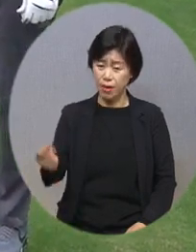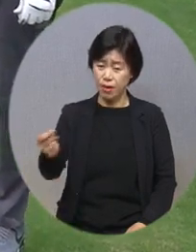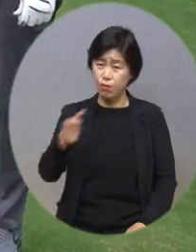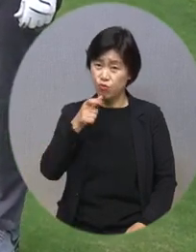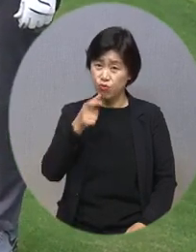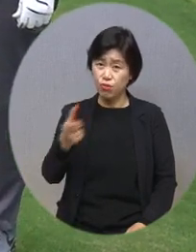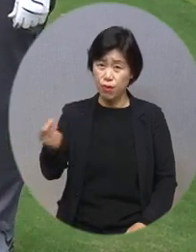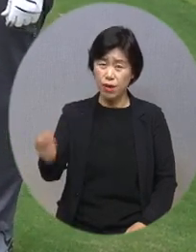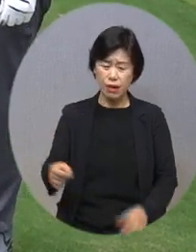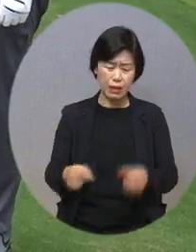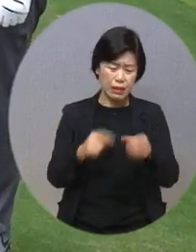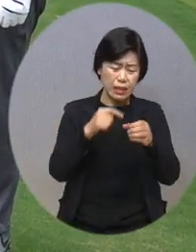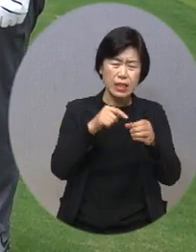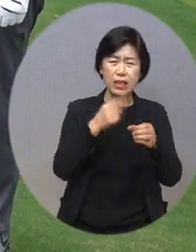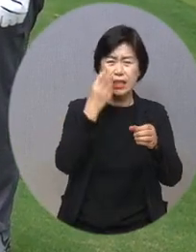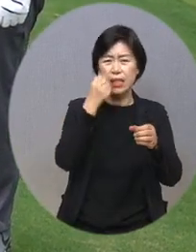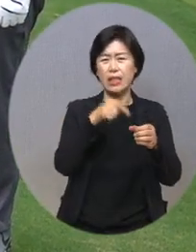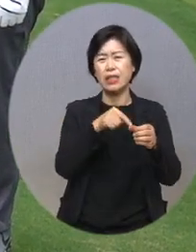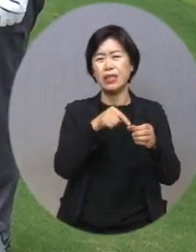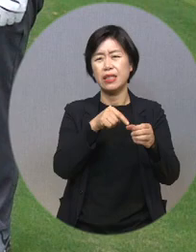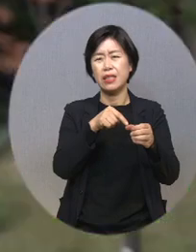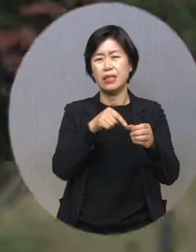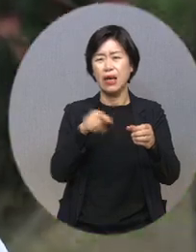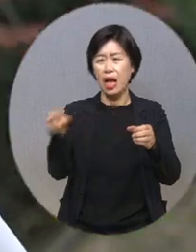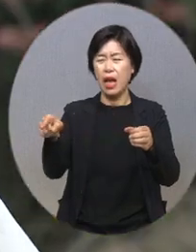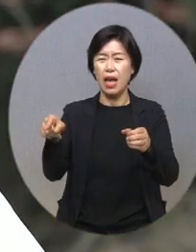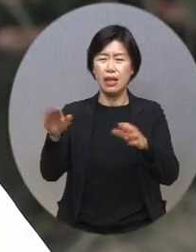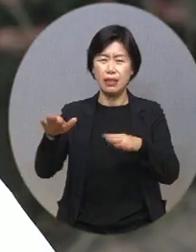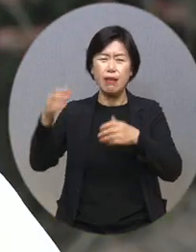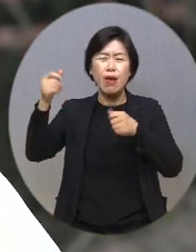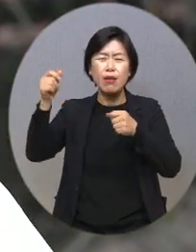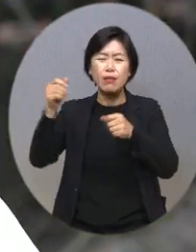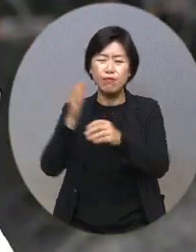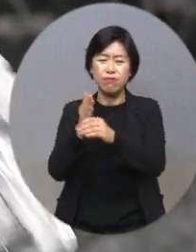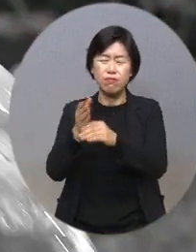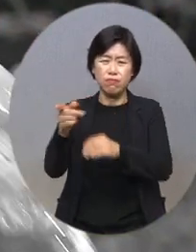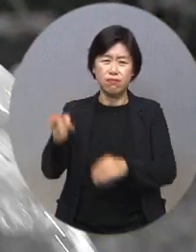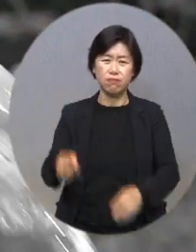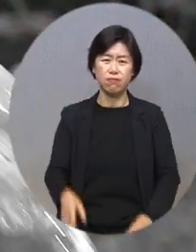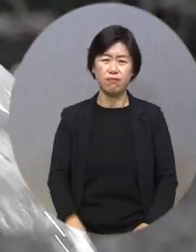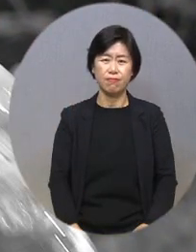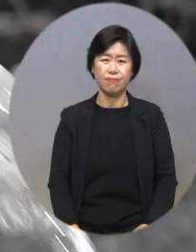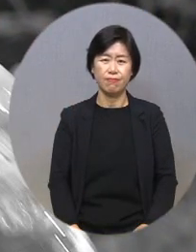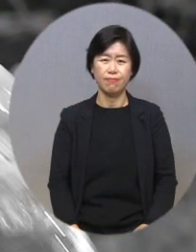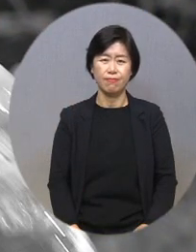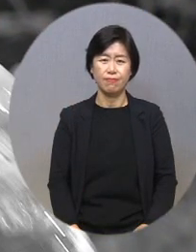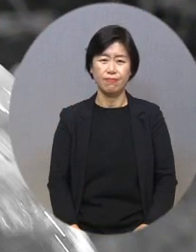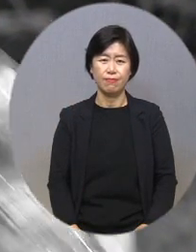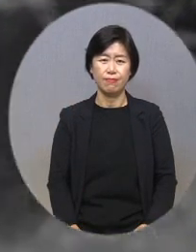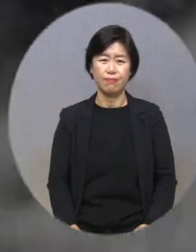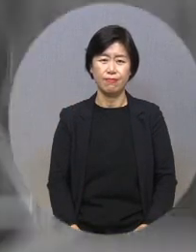아니야, 이게 이상한 건데? 아니야, 물이야. 연기하는 거야. 재미 들렸어.